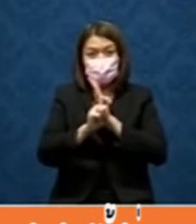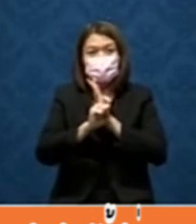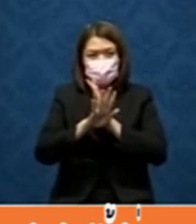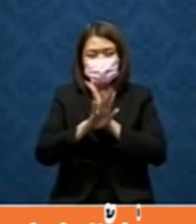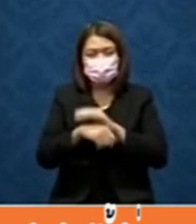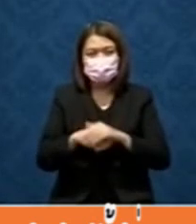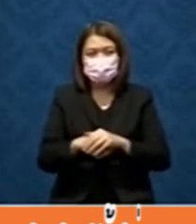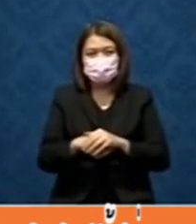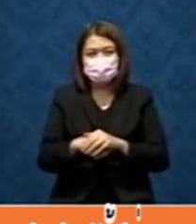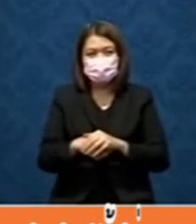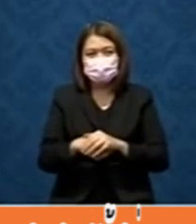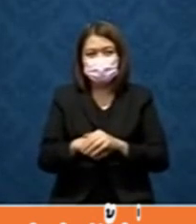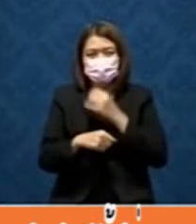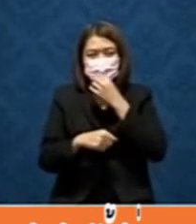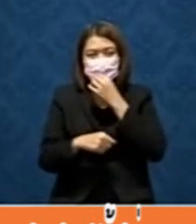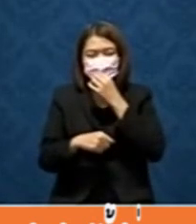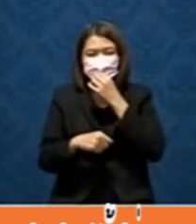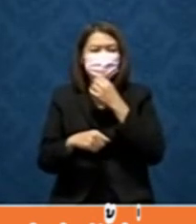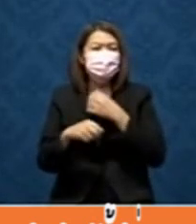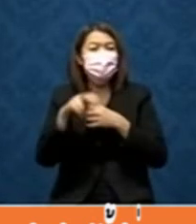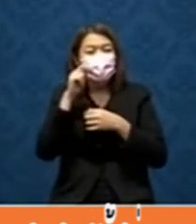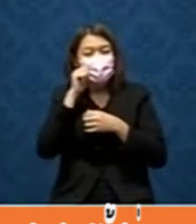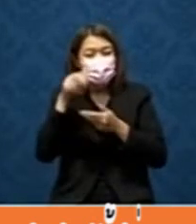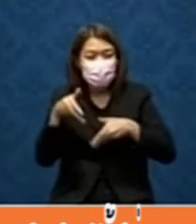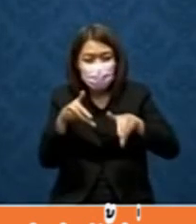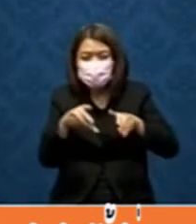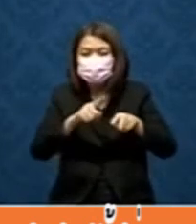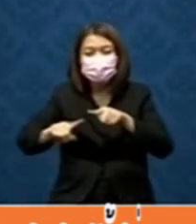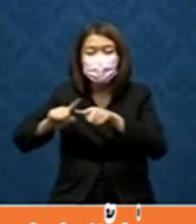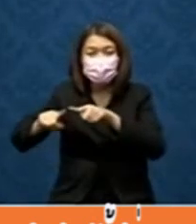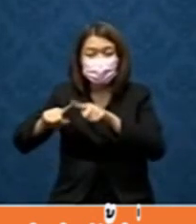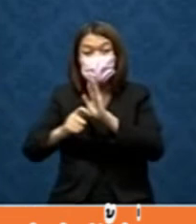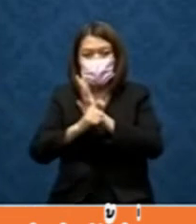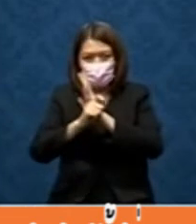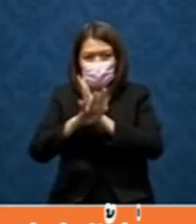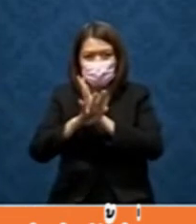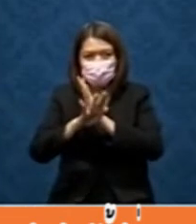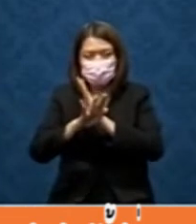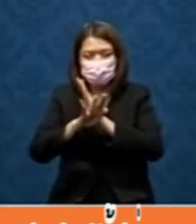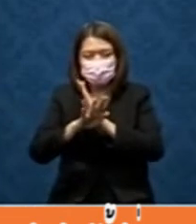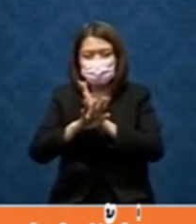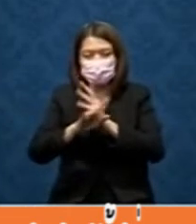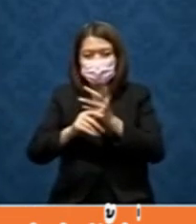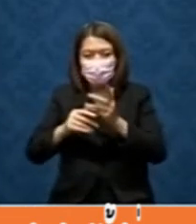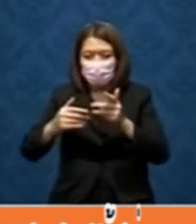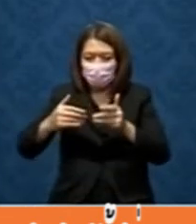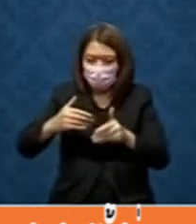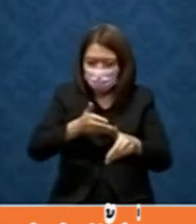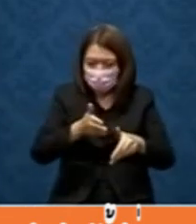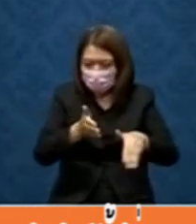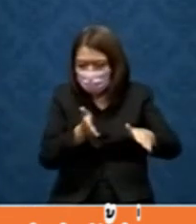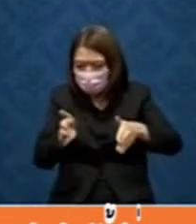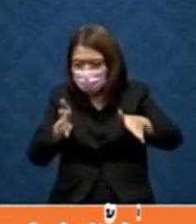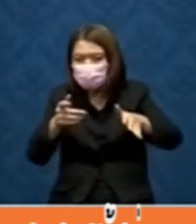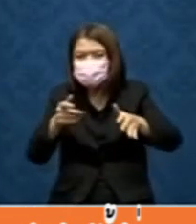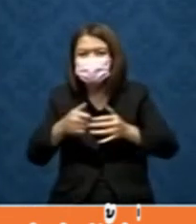ดถงนะครับมันติดขัดด้วยเส้นทางก